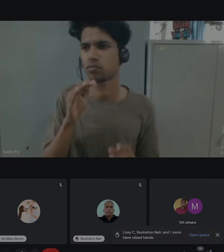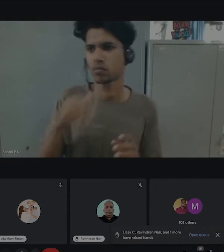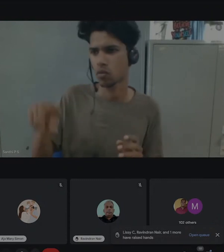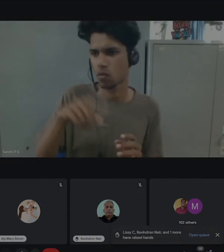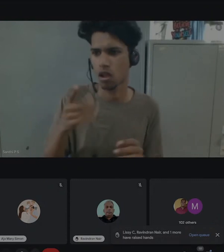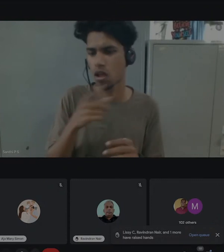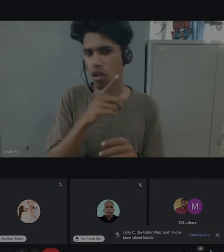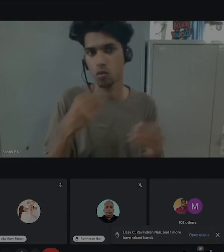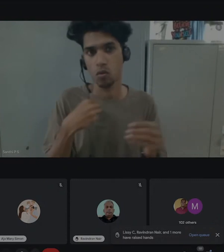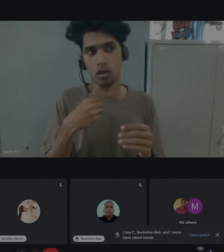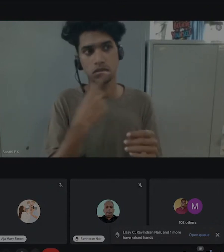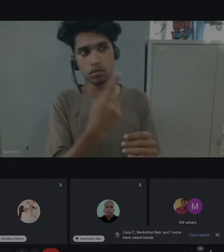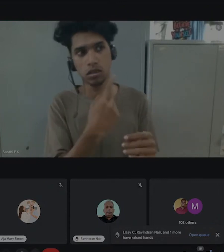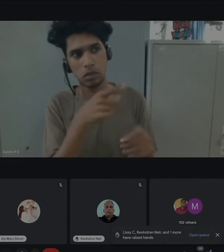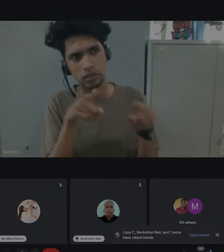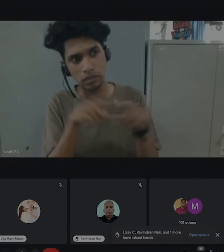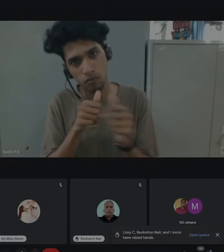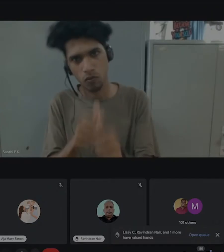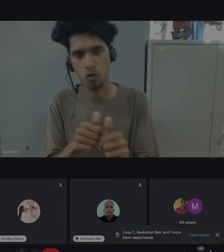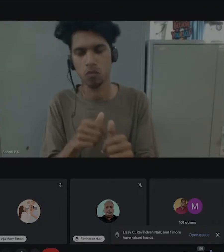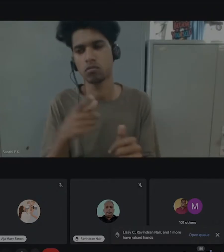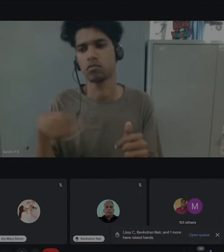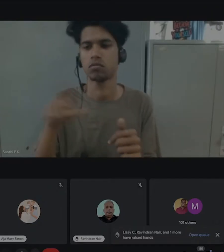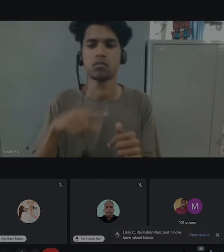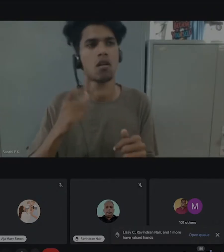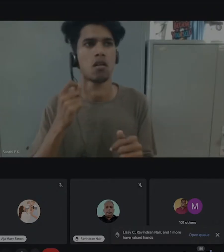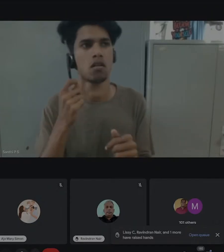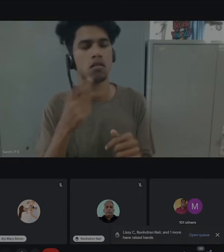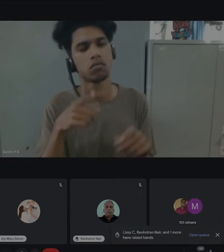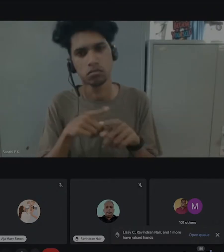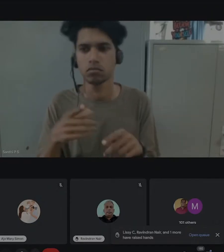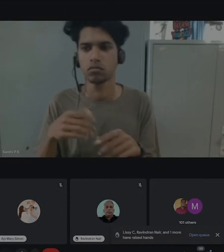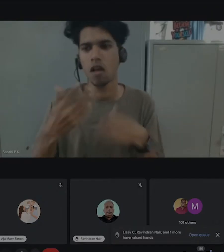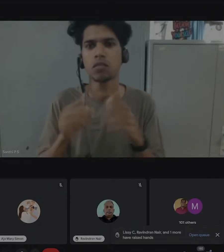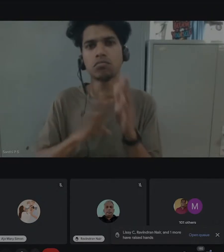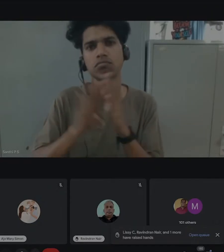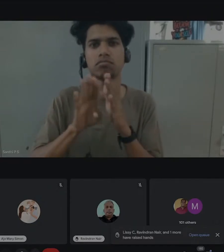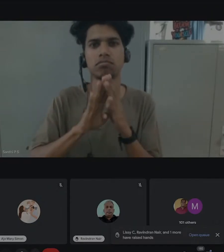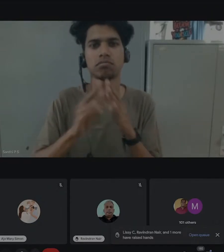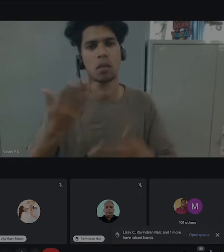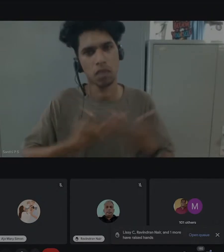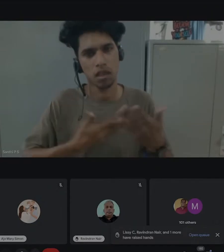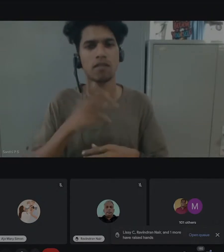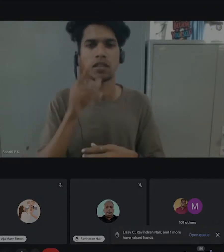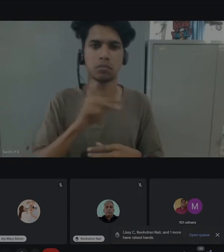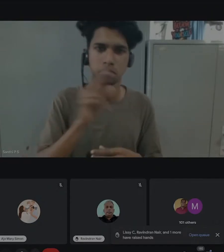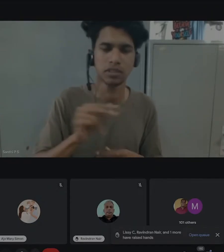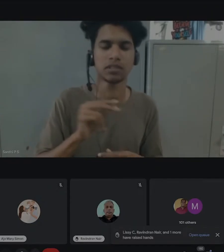പറ്റത്തുള്ളൂ. എല്ലാ തെറാപ്പിയും, സ്പീച്ച് തെറാപ്പി മാത്രമല്ല, സ്പീച്ച് തെറാപ്പി, ഒക്യുപേഷൻ തെറാപ്പിയും ബിഹേവിയർ തെറാപ്പിയും റെഗുലറായിട്ട്